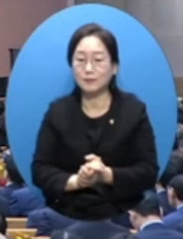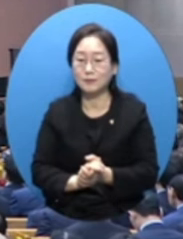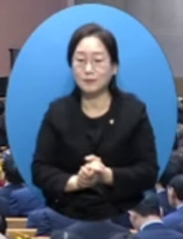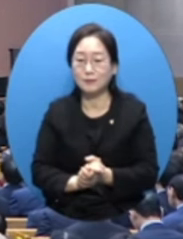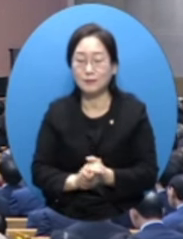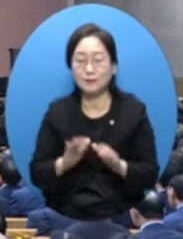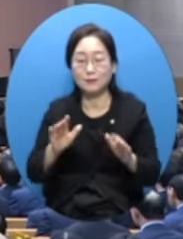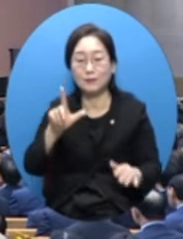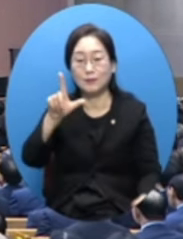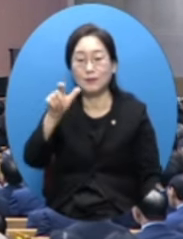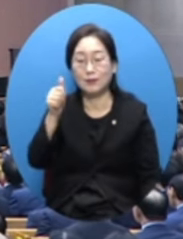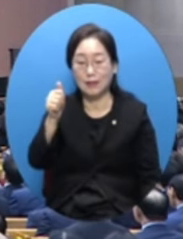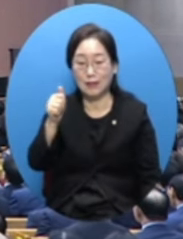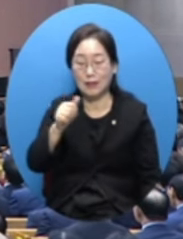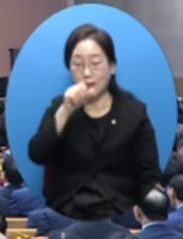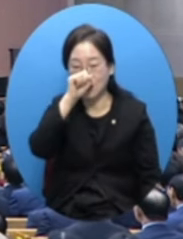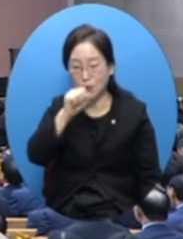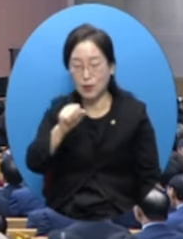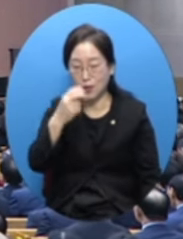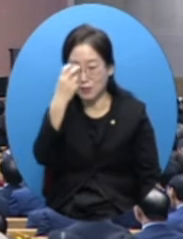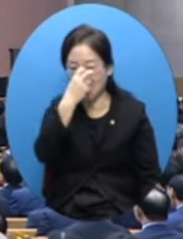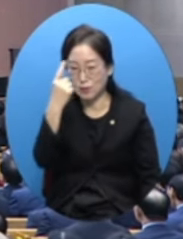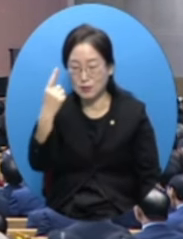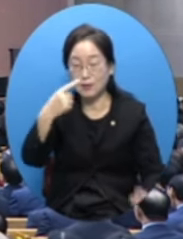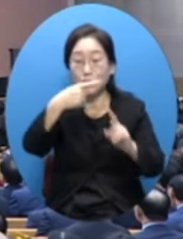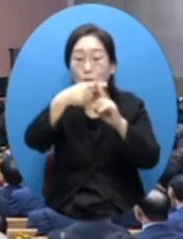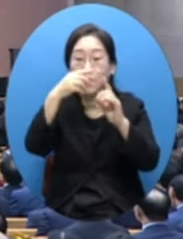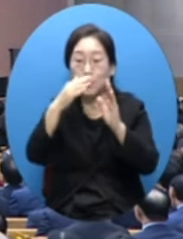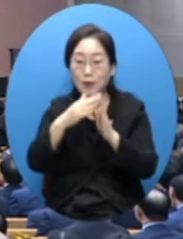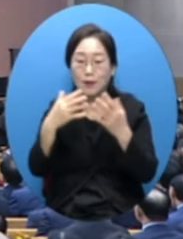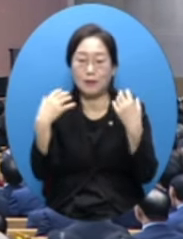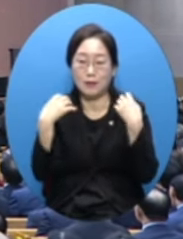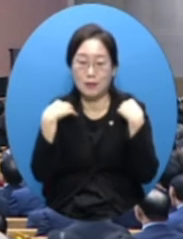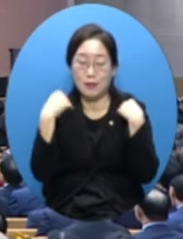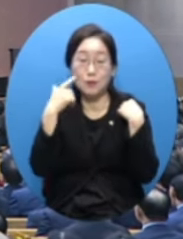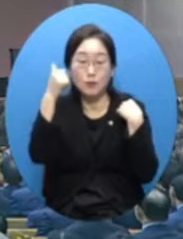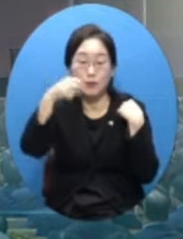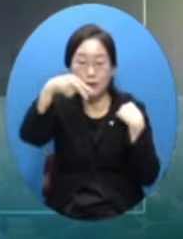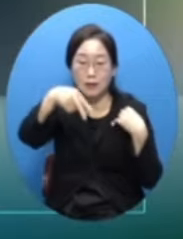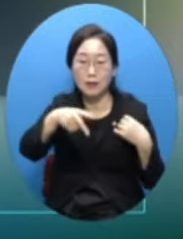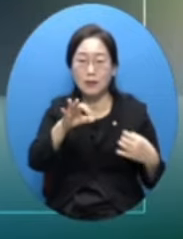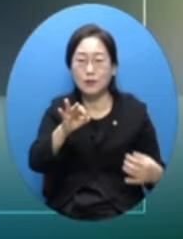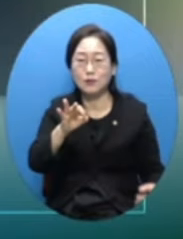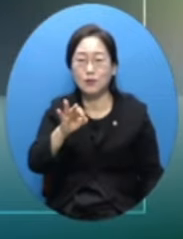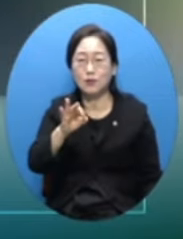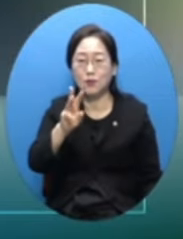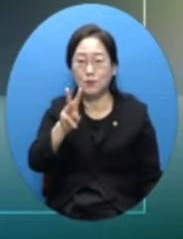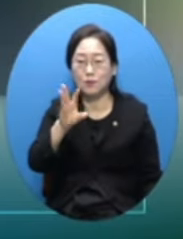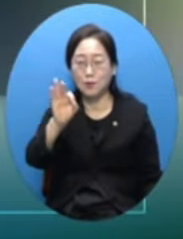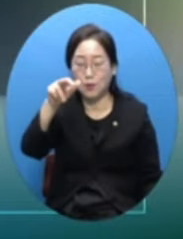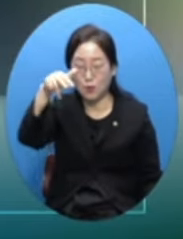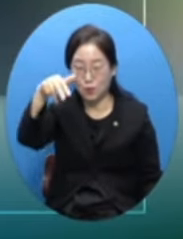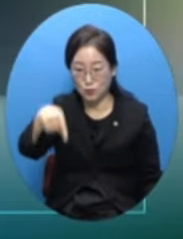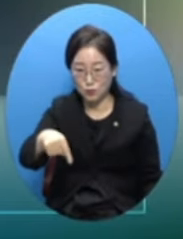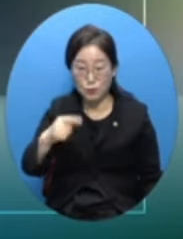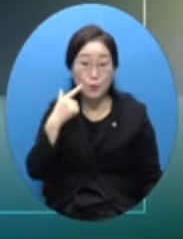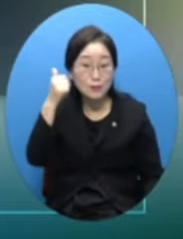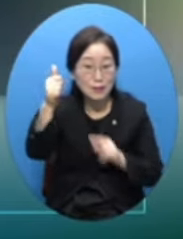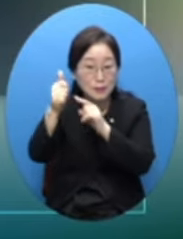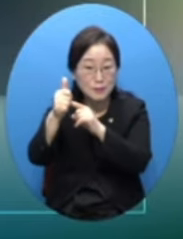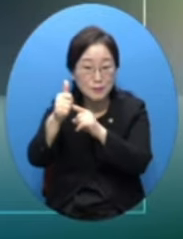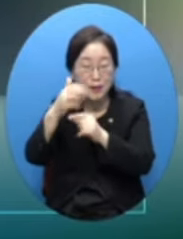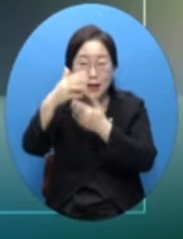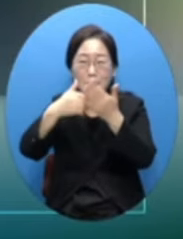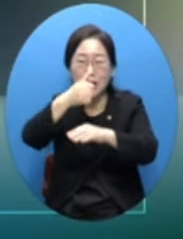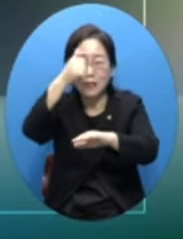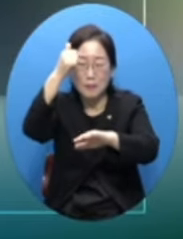지금 LA 선한 청지기 교회에 담임하고 계신 송병주 목사님, 하나님이 마침표를 찍기 전까지는 마침표를